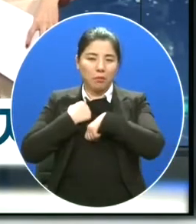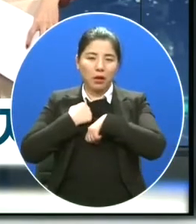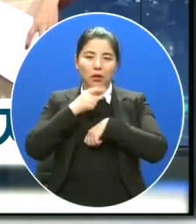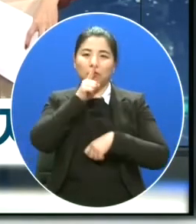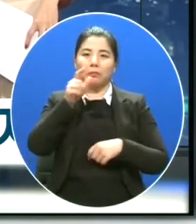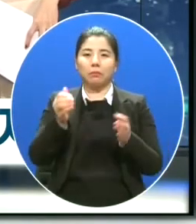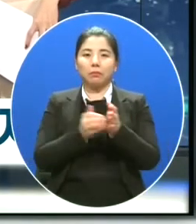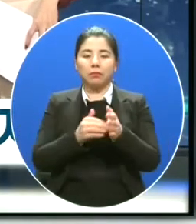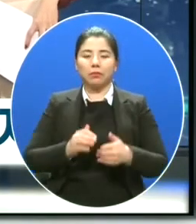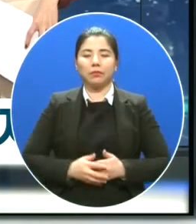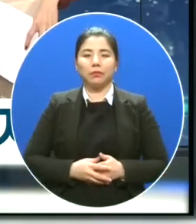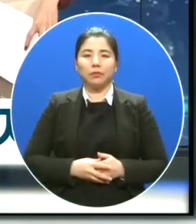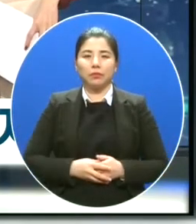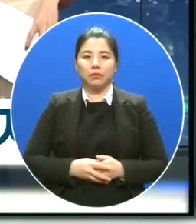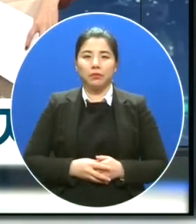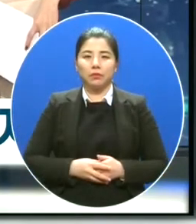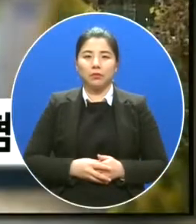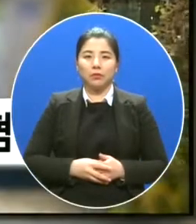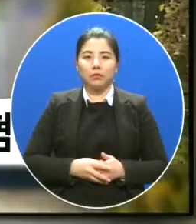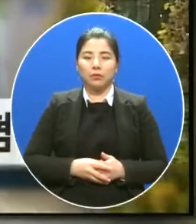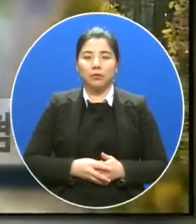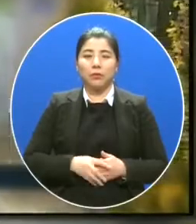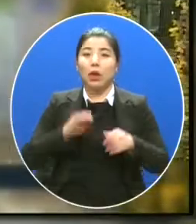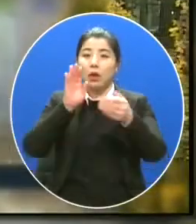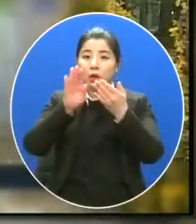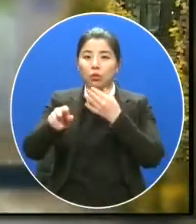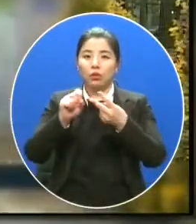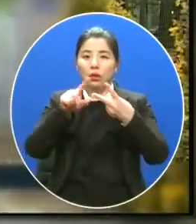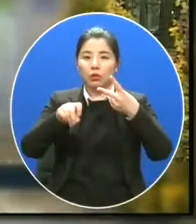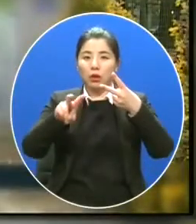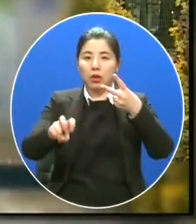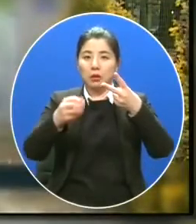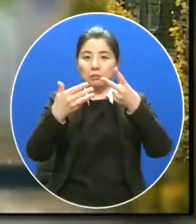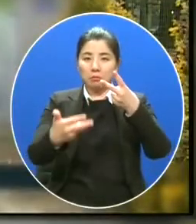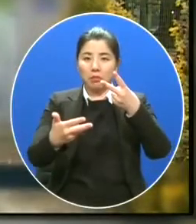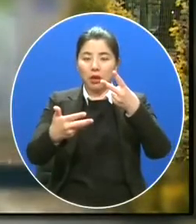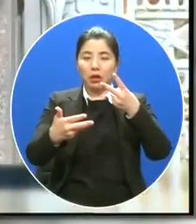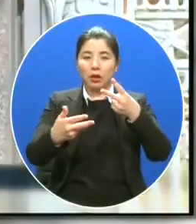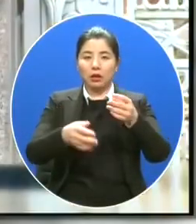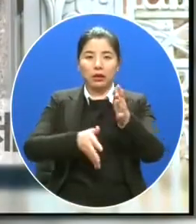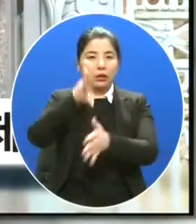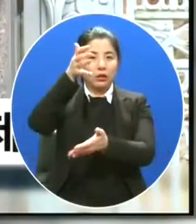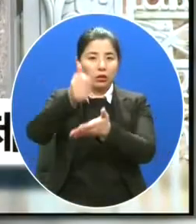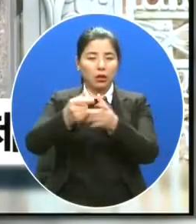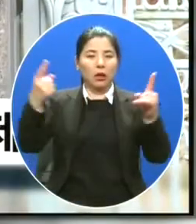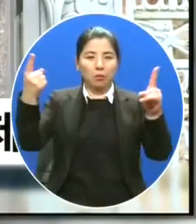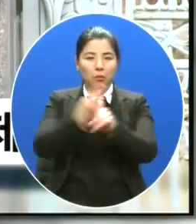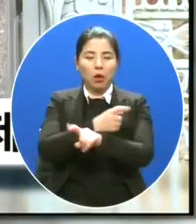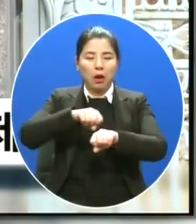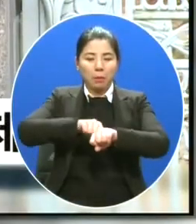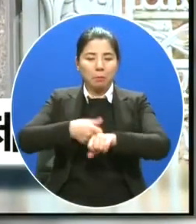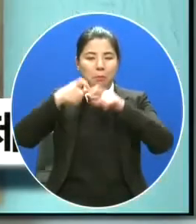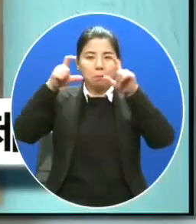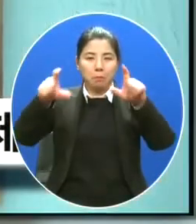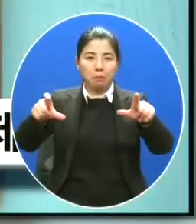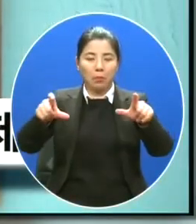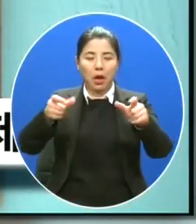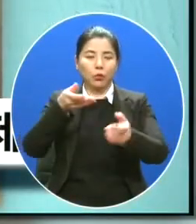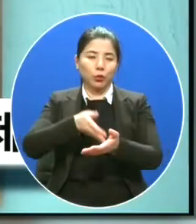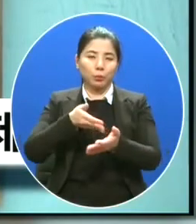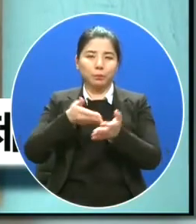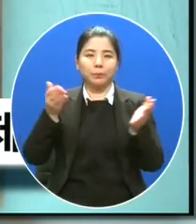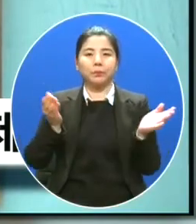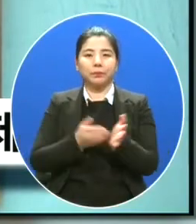감독에 소홀했다는 지적이 이어집니다. 이후 2월 28일에는 시설장 교체라는 중징계 처분이